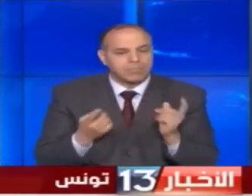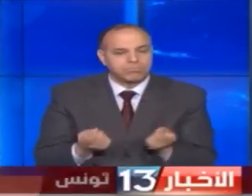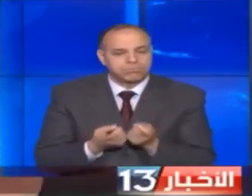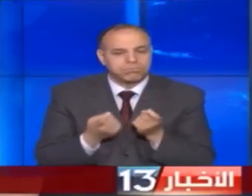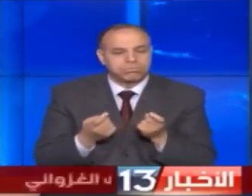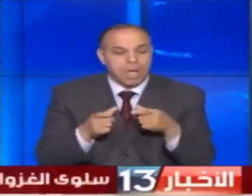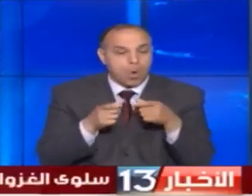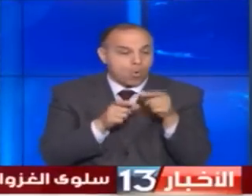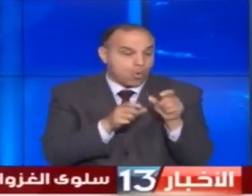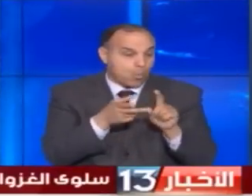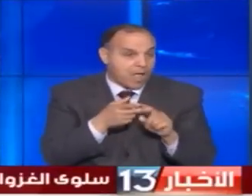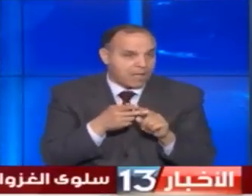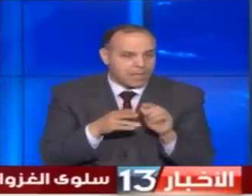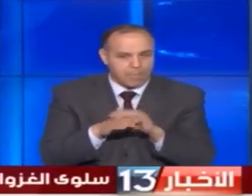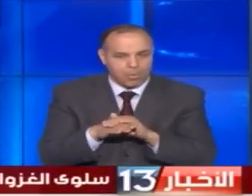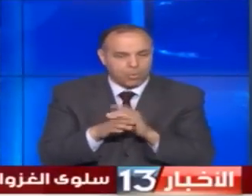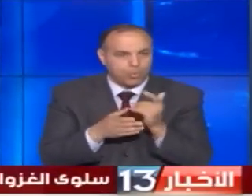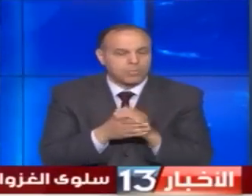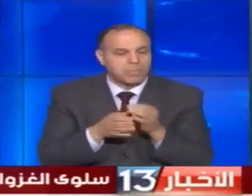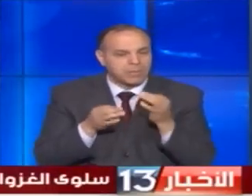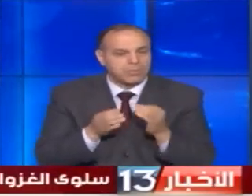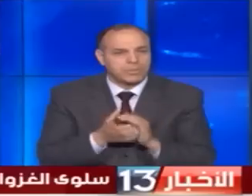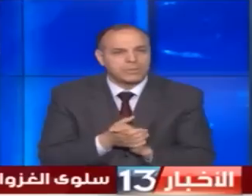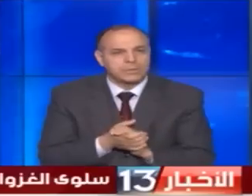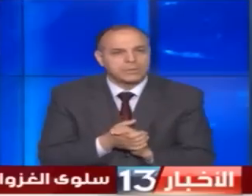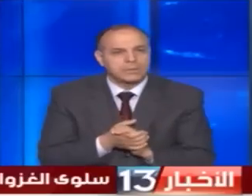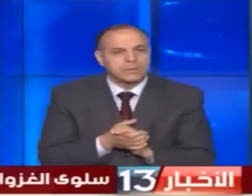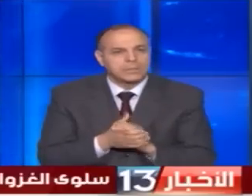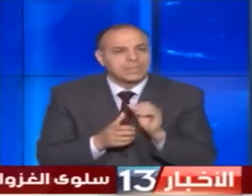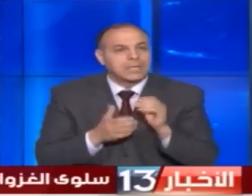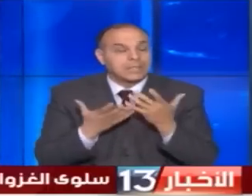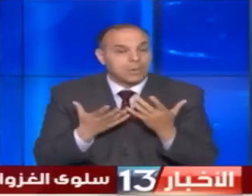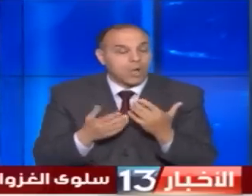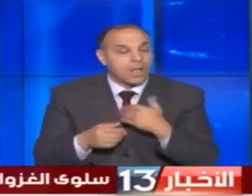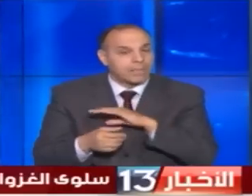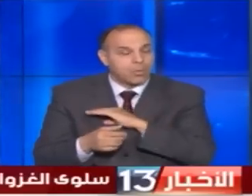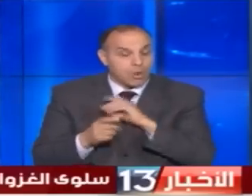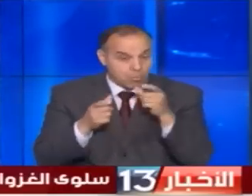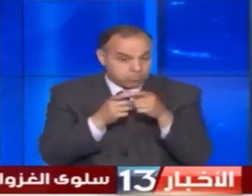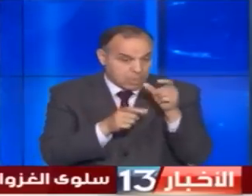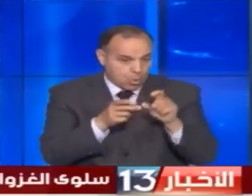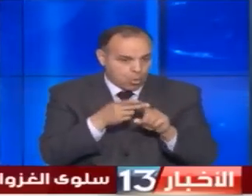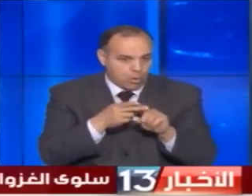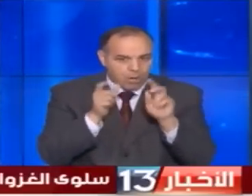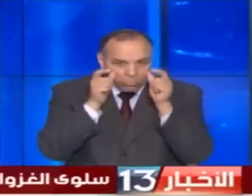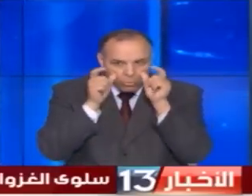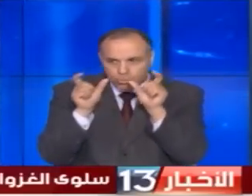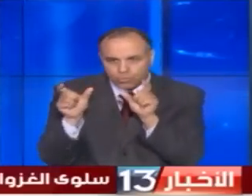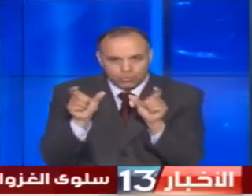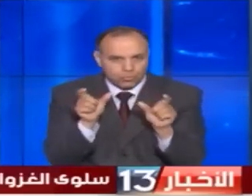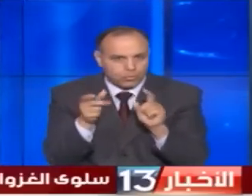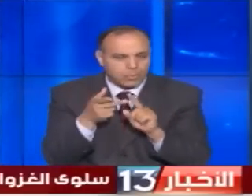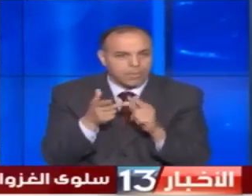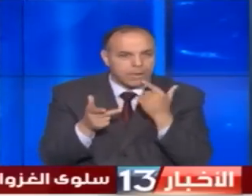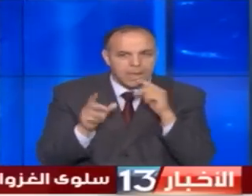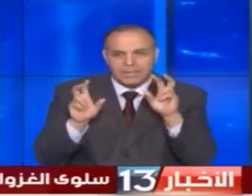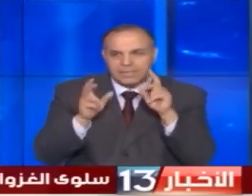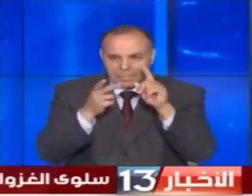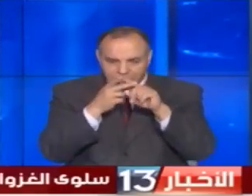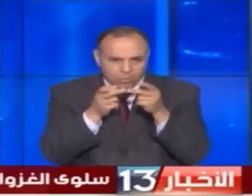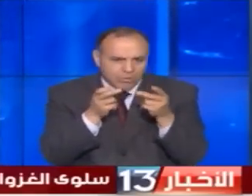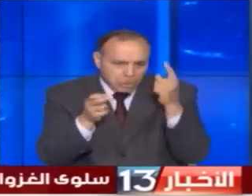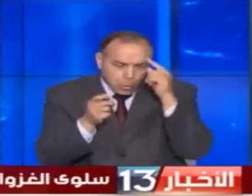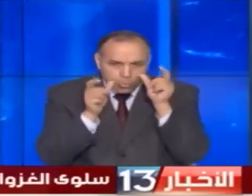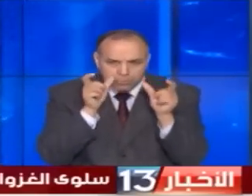لهذا الفريق في هذا المجال بالتحديد اه الدور الموكل الفريق وطبعا اه رصد الحالات التي اه يرى فيها الرصيد ون